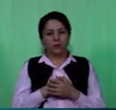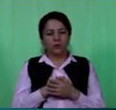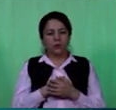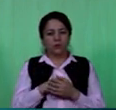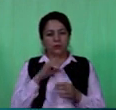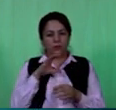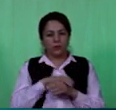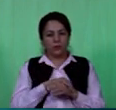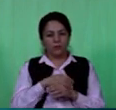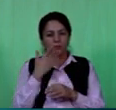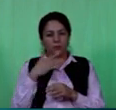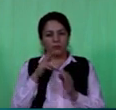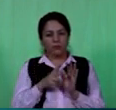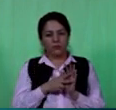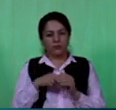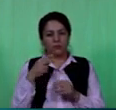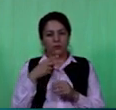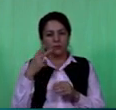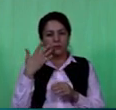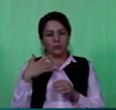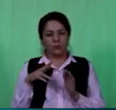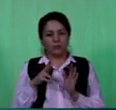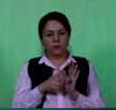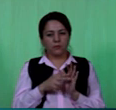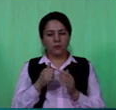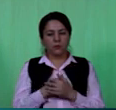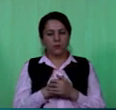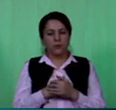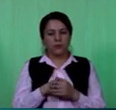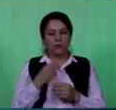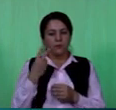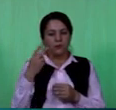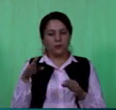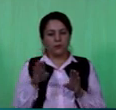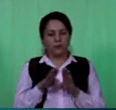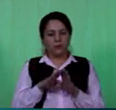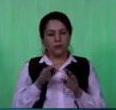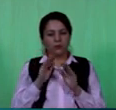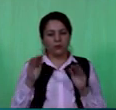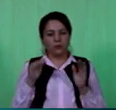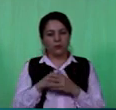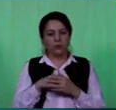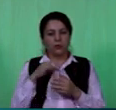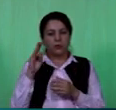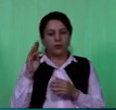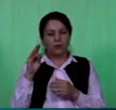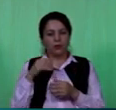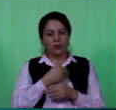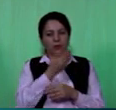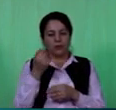доказательства 58 равно 58 второе уравнение ребята нам неизвестно